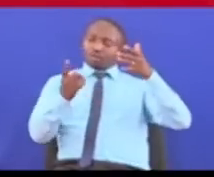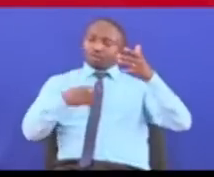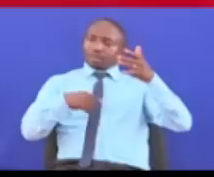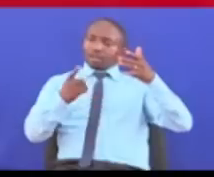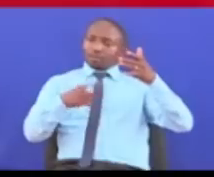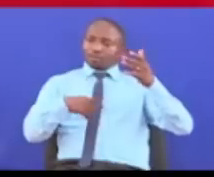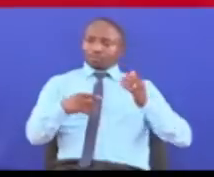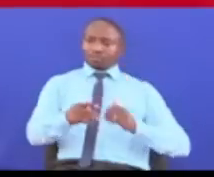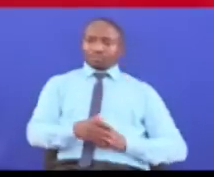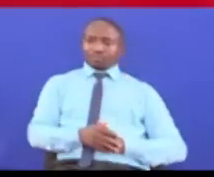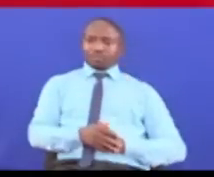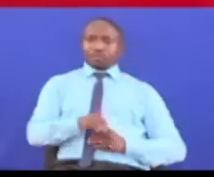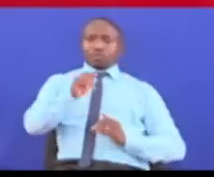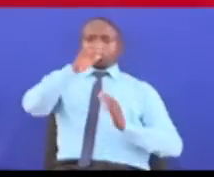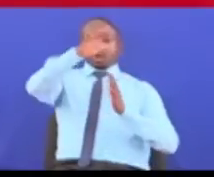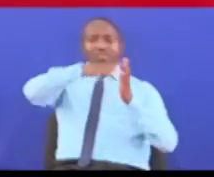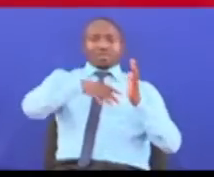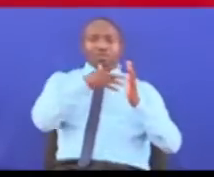kamea